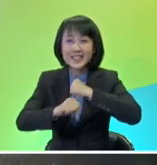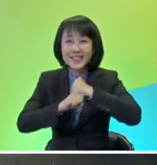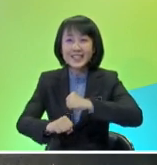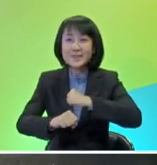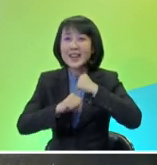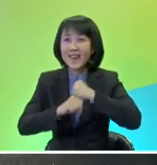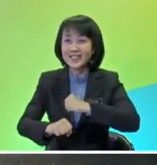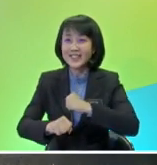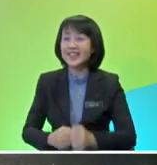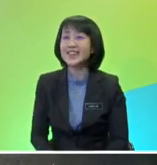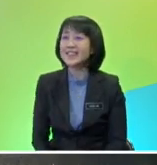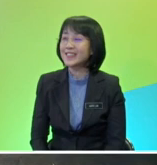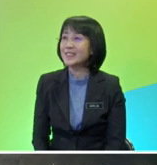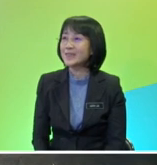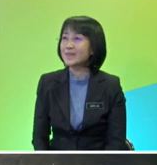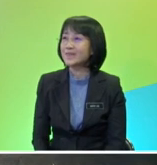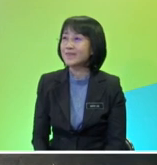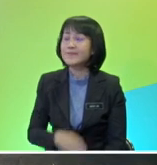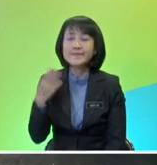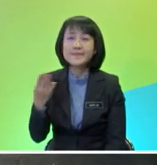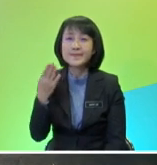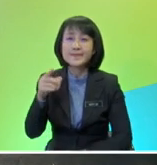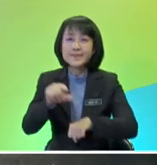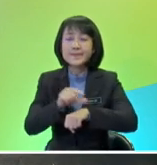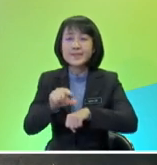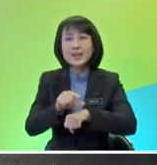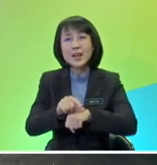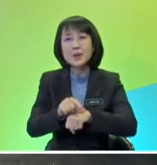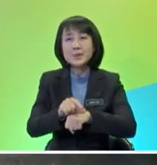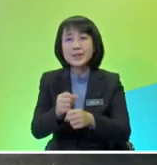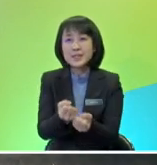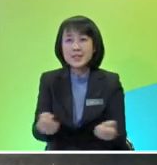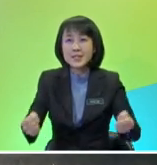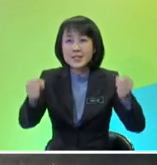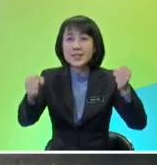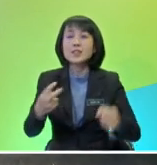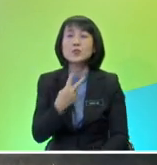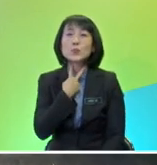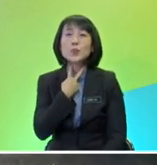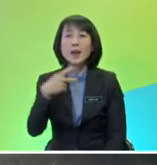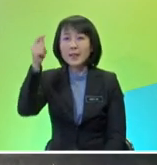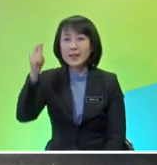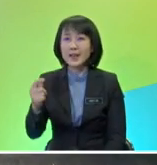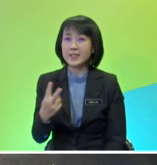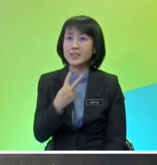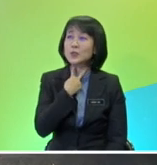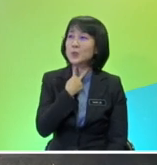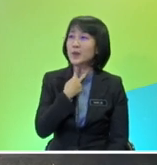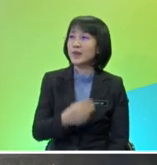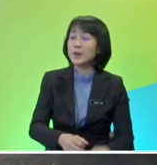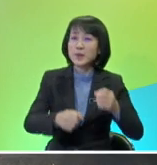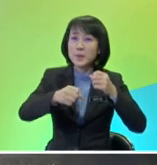pelocor. Pelocor. Yang biasa kita gunakan apabila sinki tersumbat. Betul. Tandas tersumbat. Sebenarnya apabila pelocor